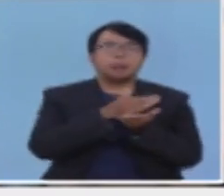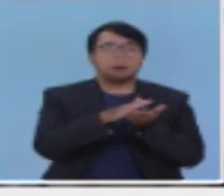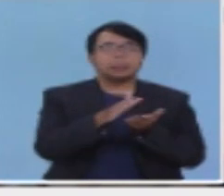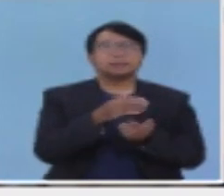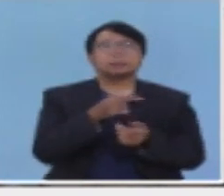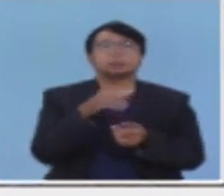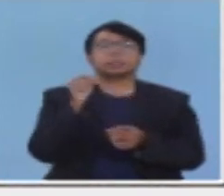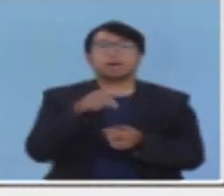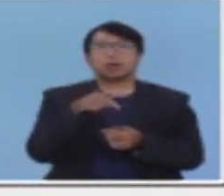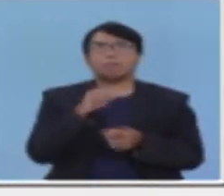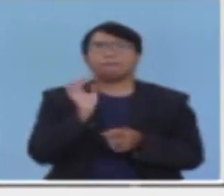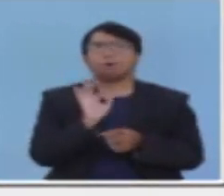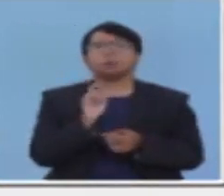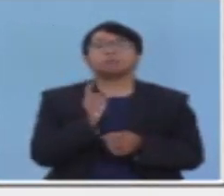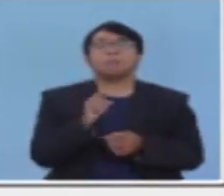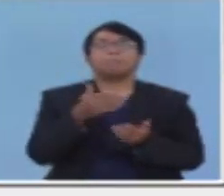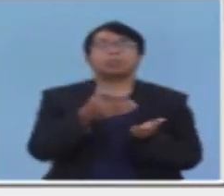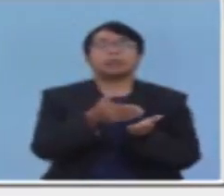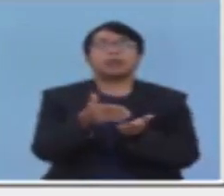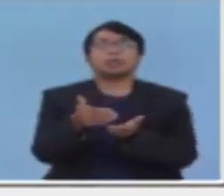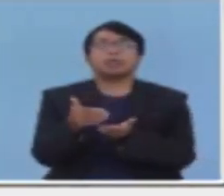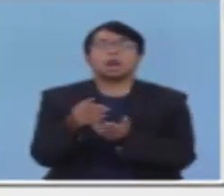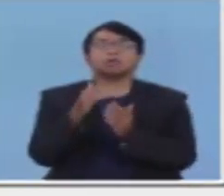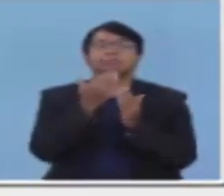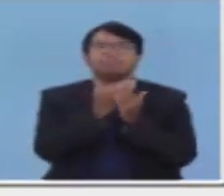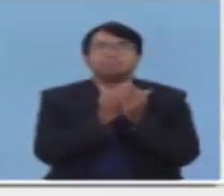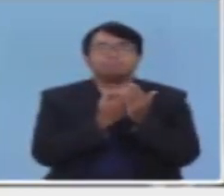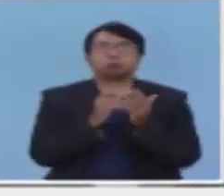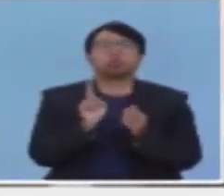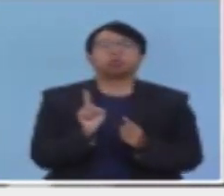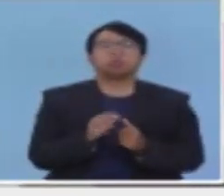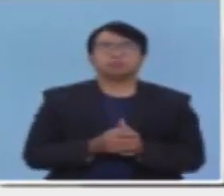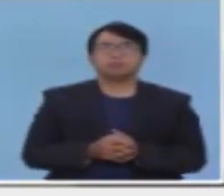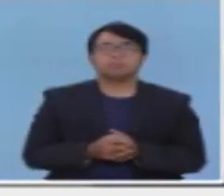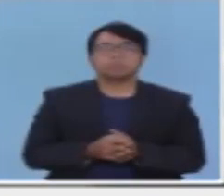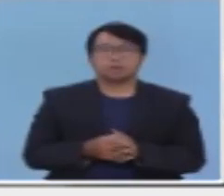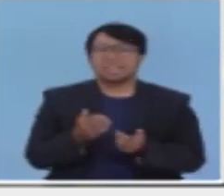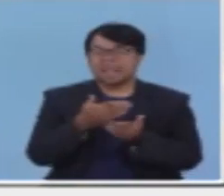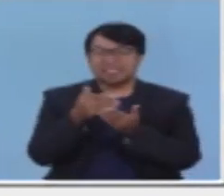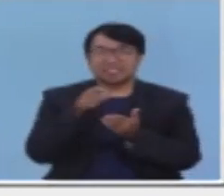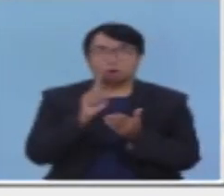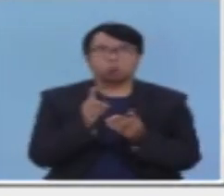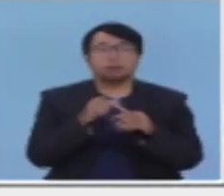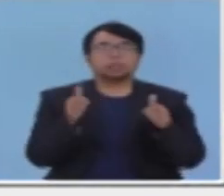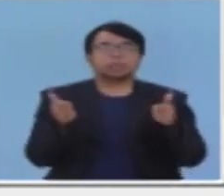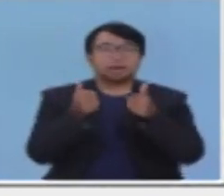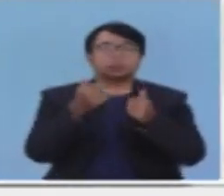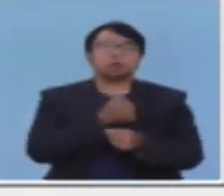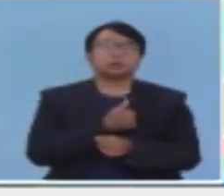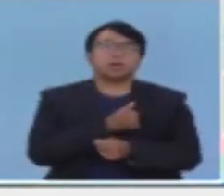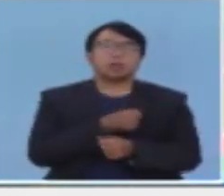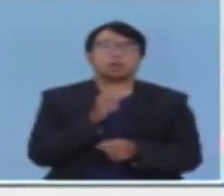garis besar kita sudah memiliki namanya data terpadu kesejahteraan sosial yang jumlah warga terdaftar itu ada